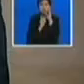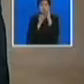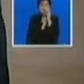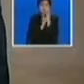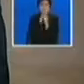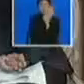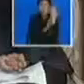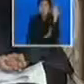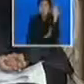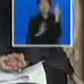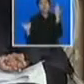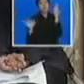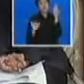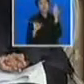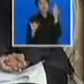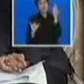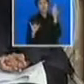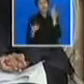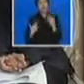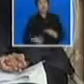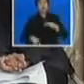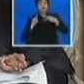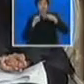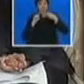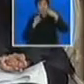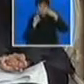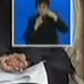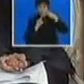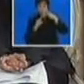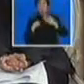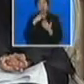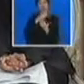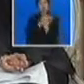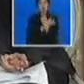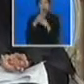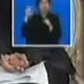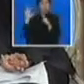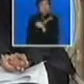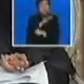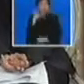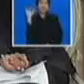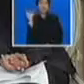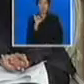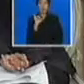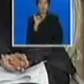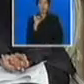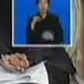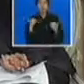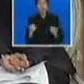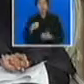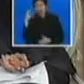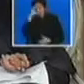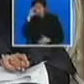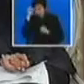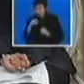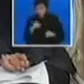ญแล้วนะครับนั่นอันที่หนึ่งอันที่สองเนี่ยก็คือว่าบางวิชาขาดนะครับเพราะนั้นบางทีก็หาครูวิท